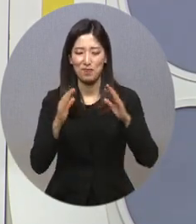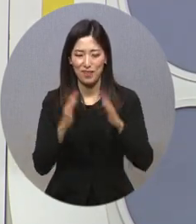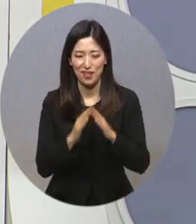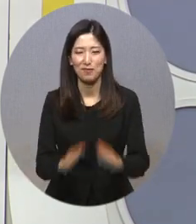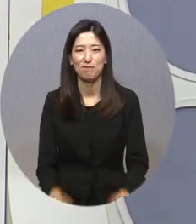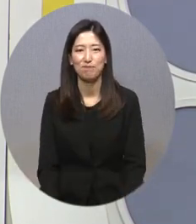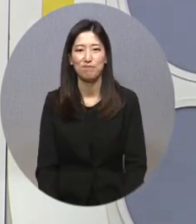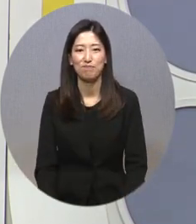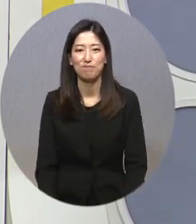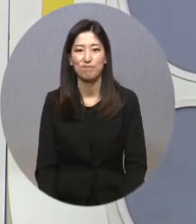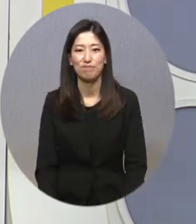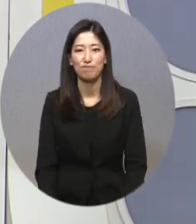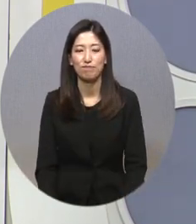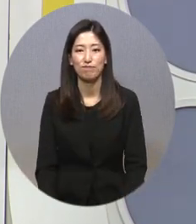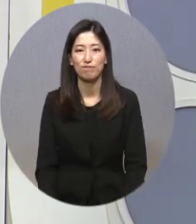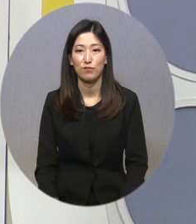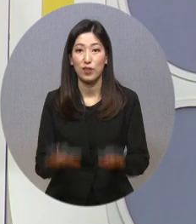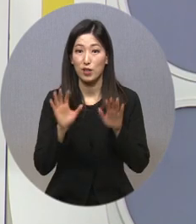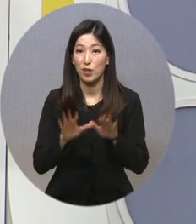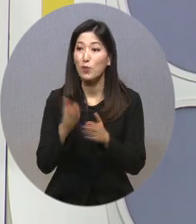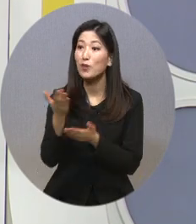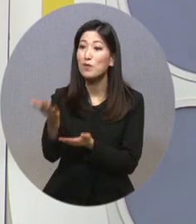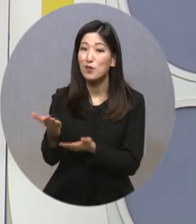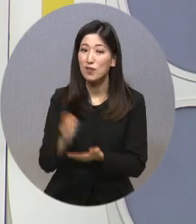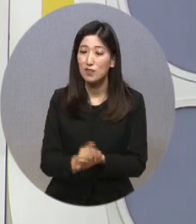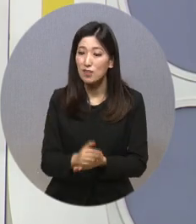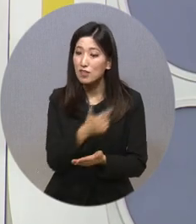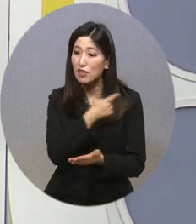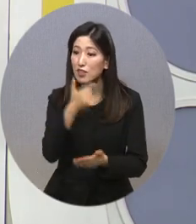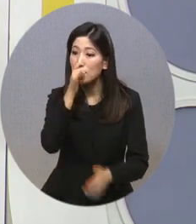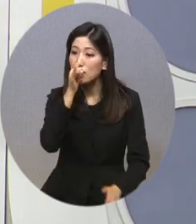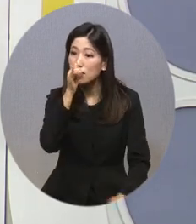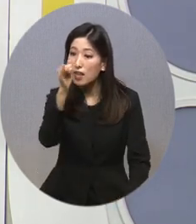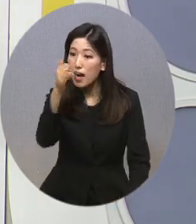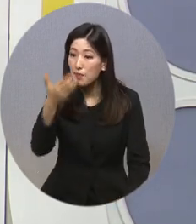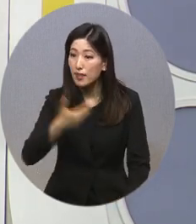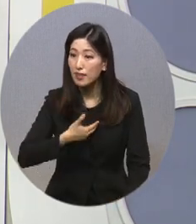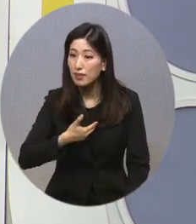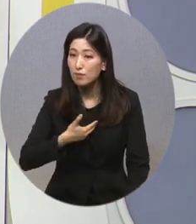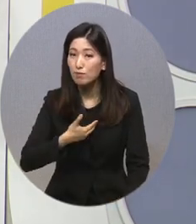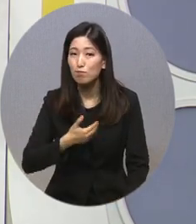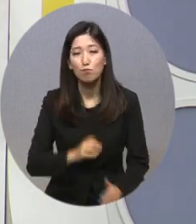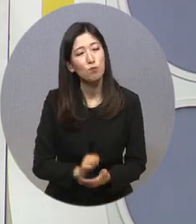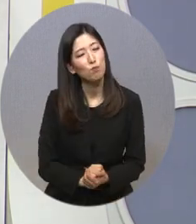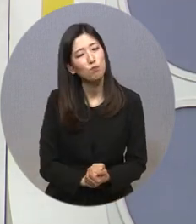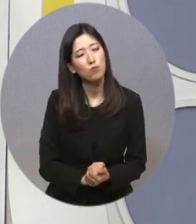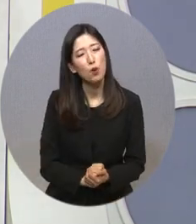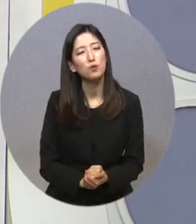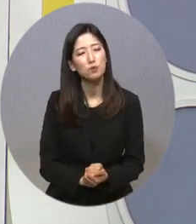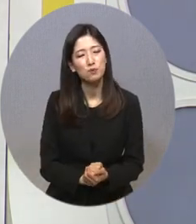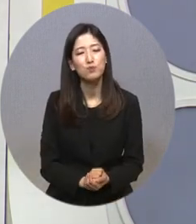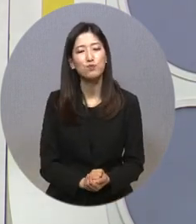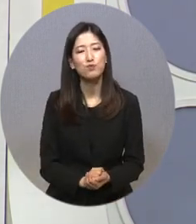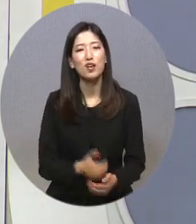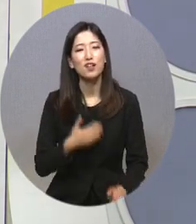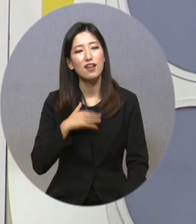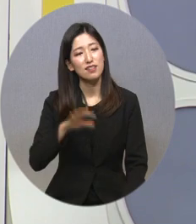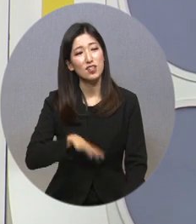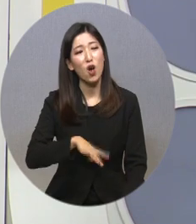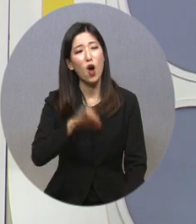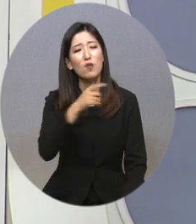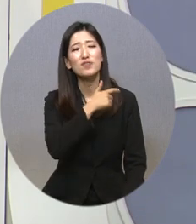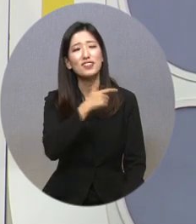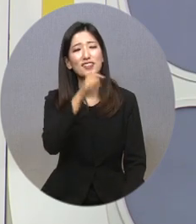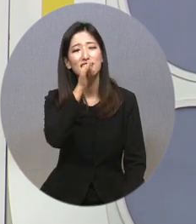네. 아, 그리고 저기 이번에 네. 우리 김정현 씨도 진짜 큰 상을 받았다고 하던데요. 아, 뭐, 제 평생 정말 처음 받아본